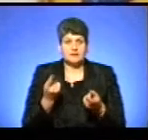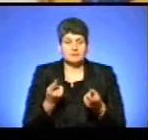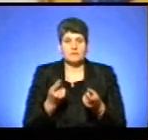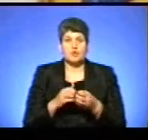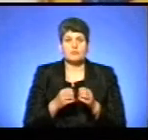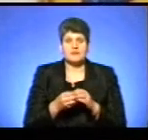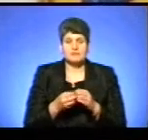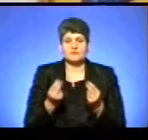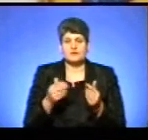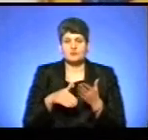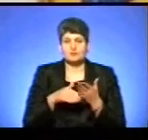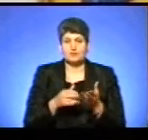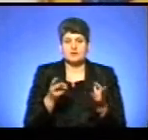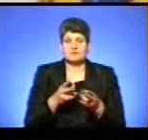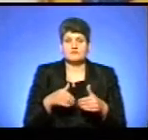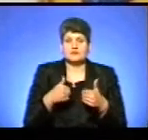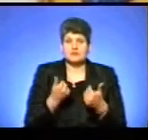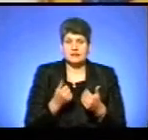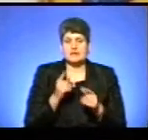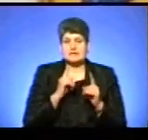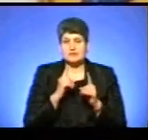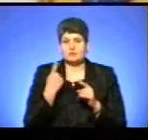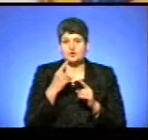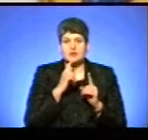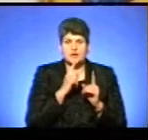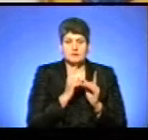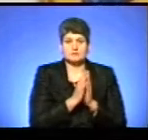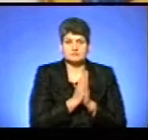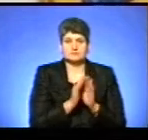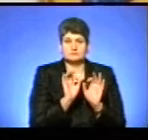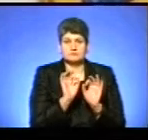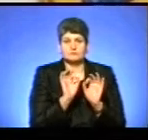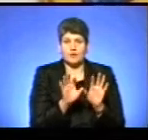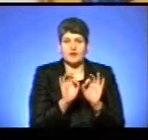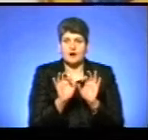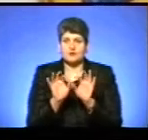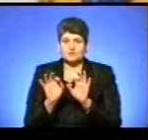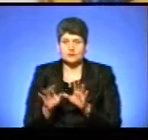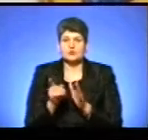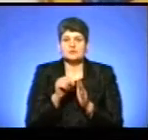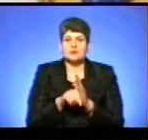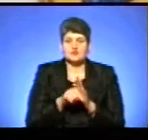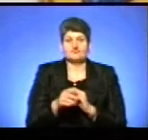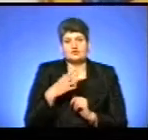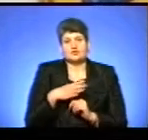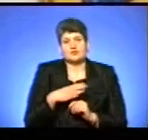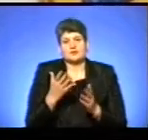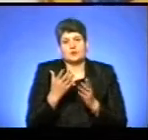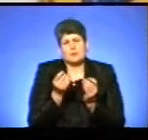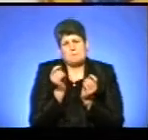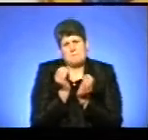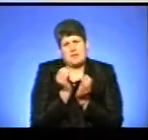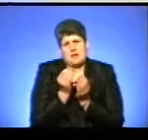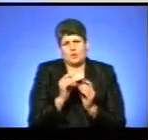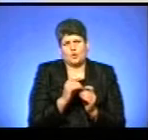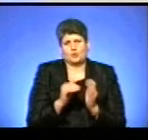чи фінансової допомоги, потрібно звертатись на сесію обласної ради, підходити до кожного, кожному пояснювати, в чому полягає саме це, і чекати якоїсь маленької